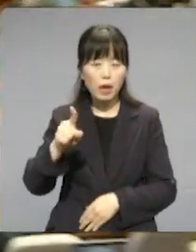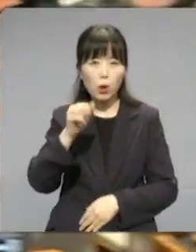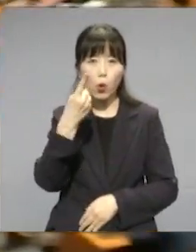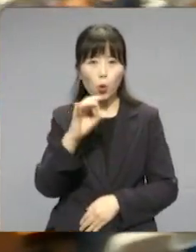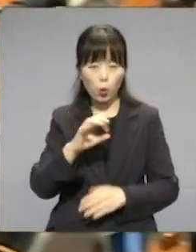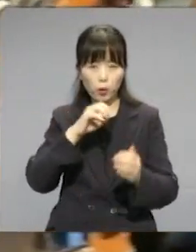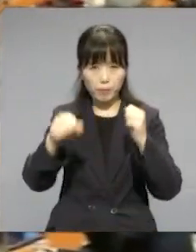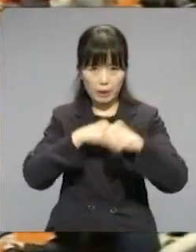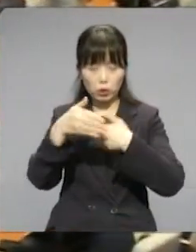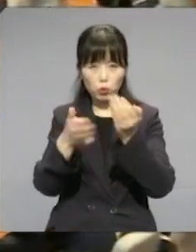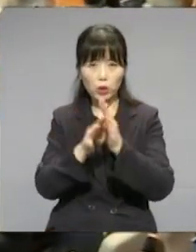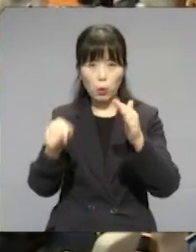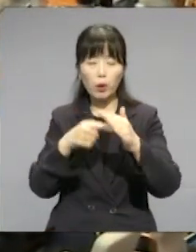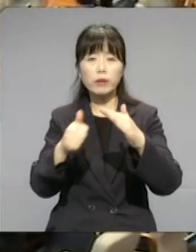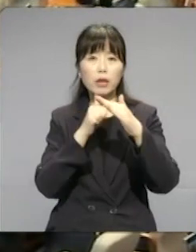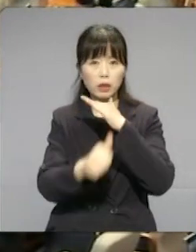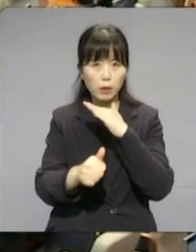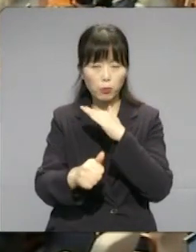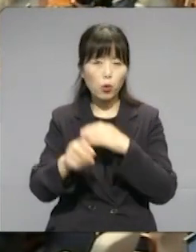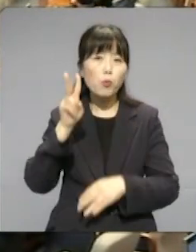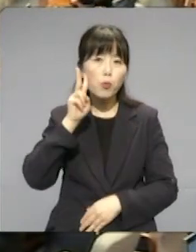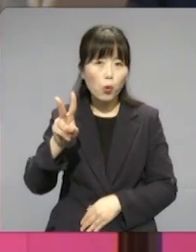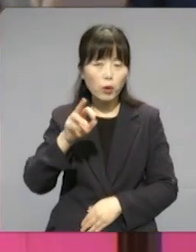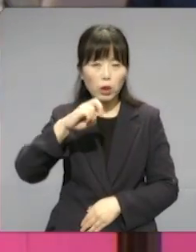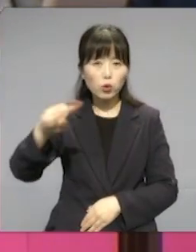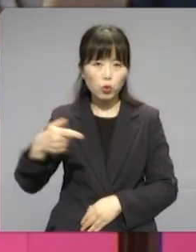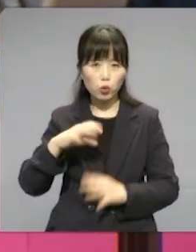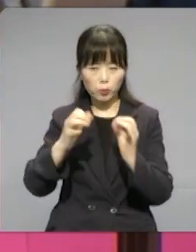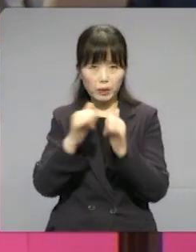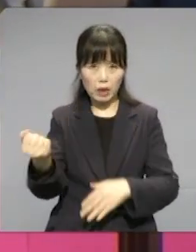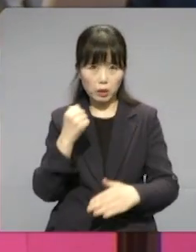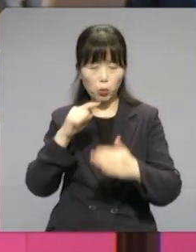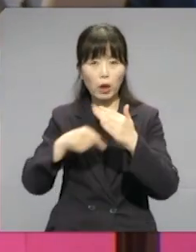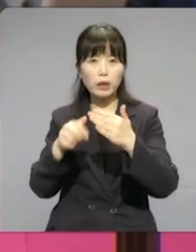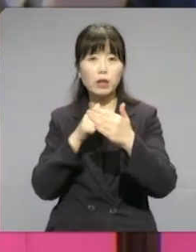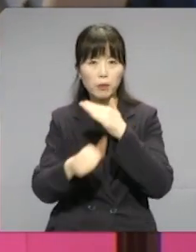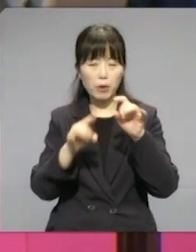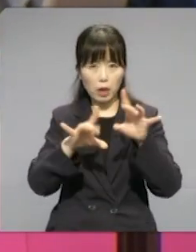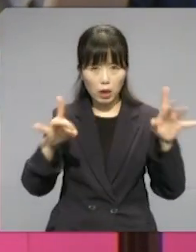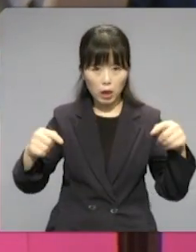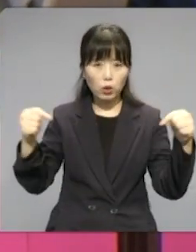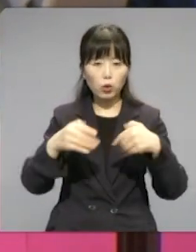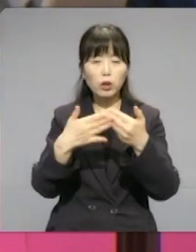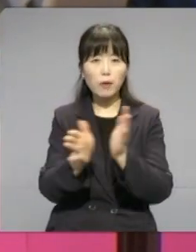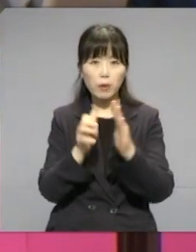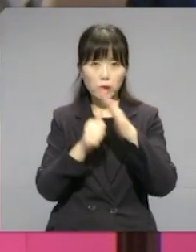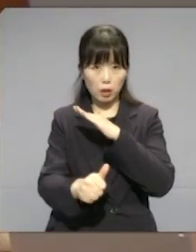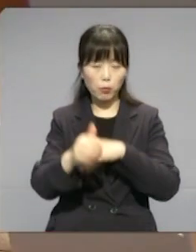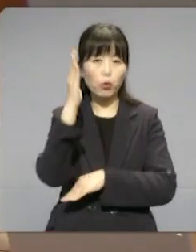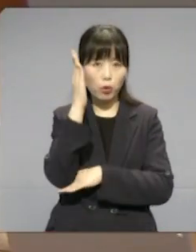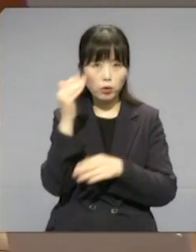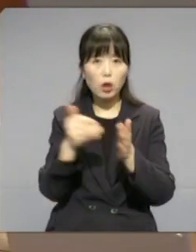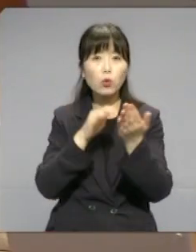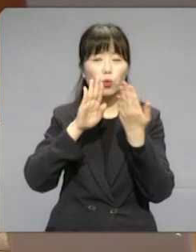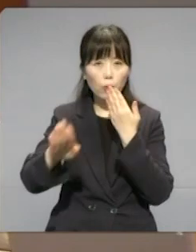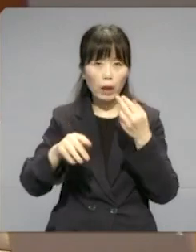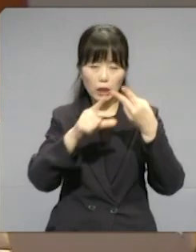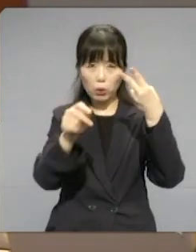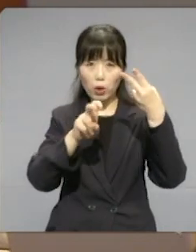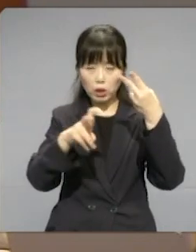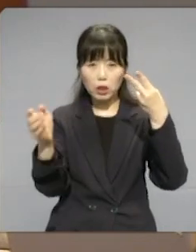홍익표 더불어민주당 원내대표 모해 윤재옥 원내대표가 각각 교섭단체 대표연설을 하고